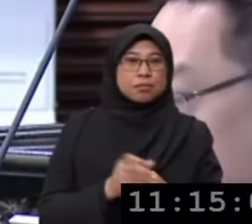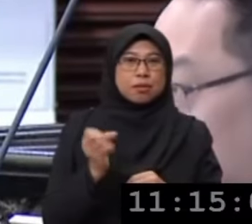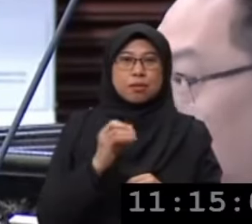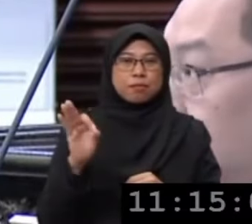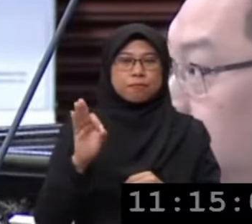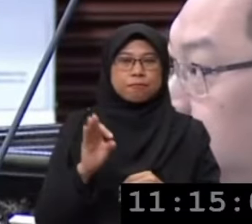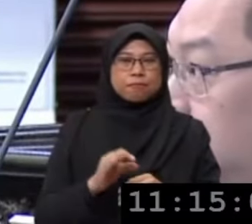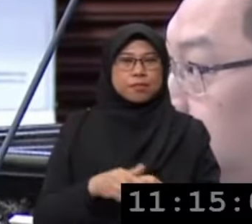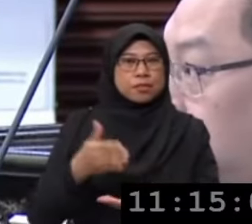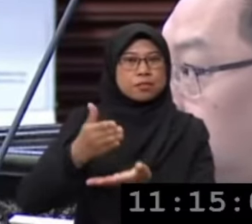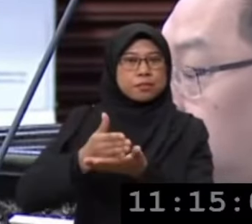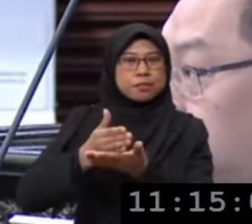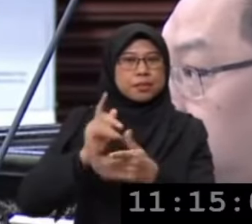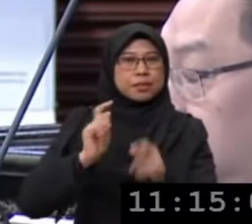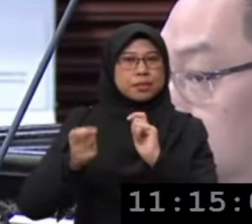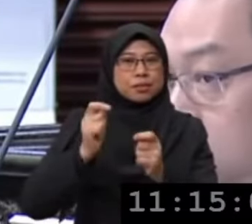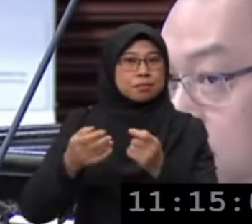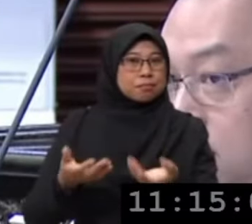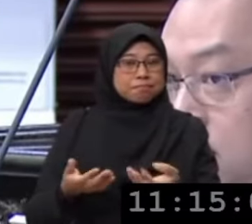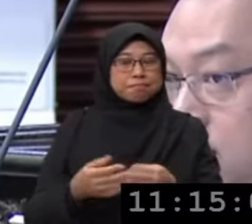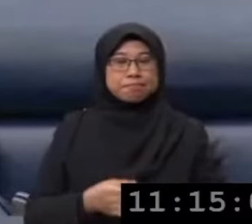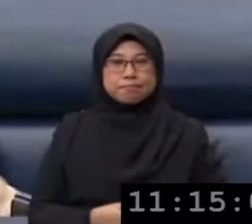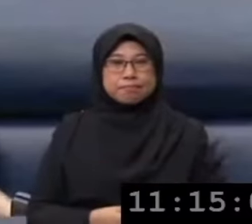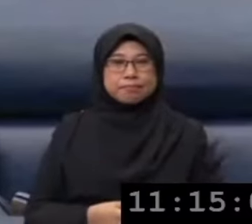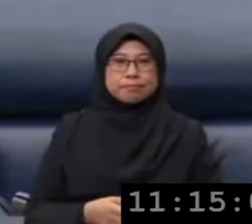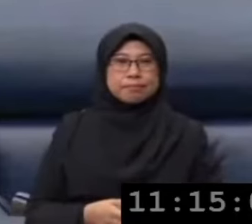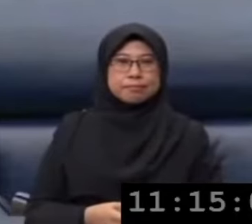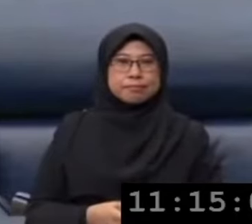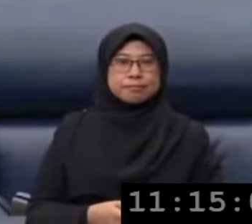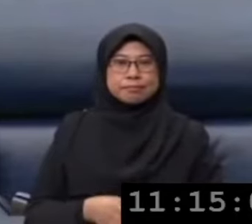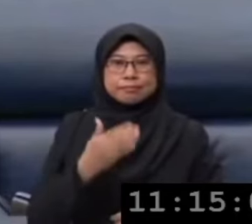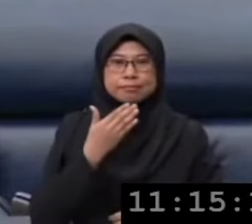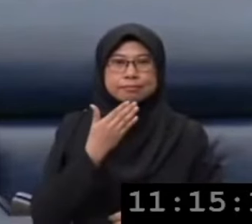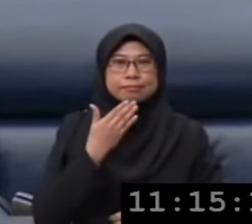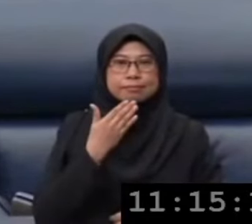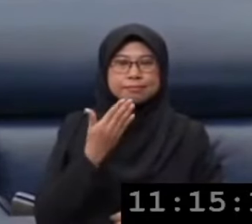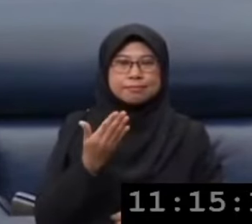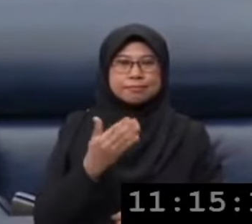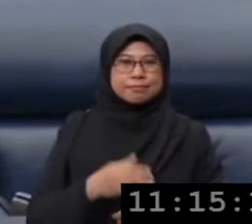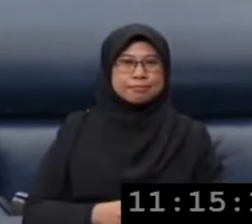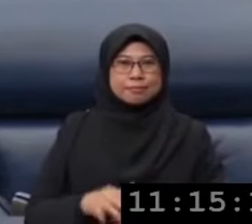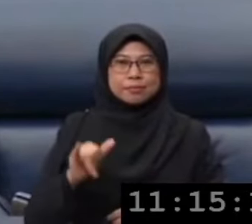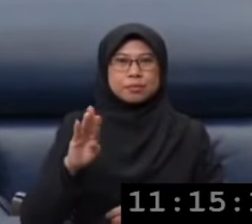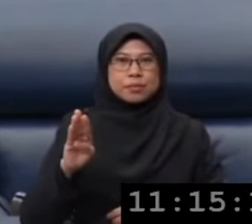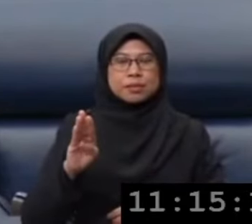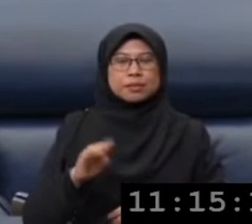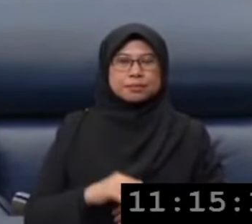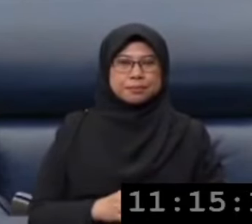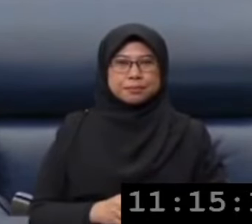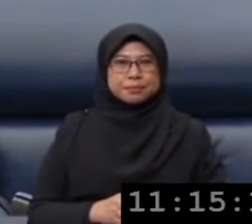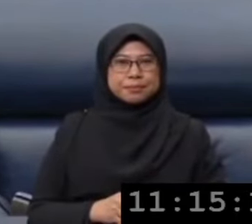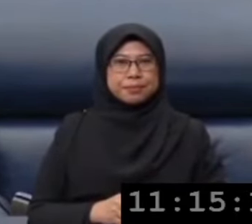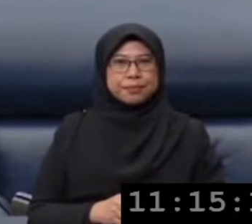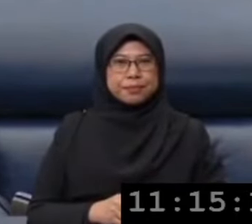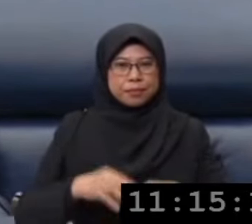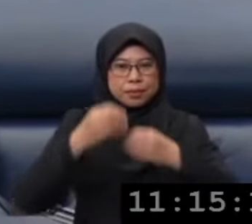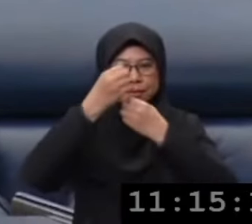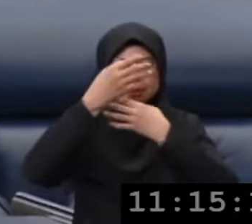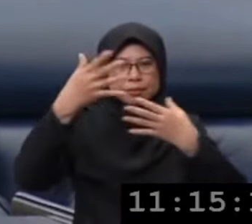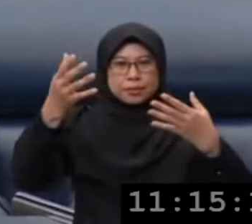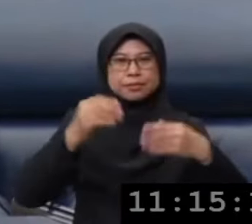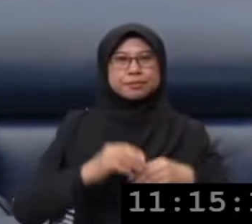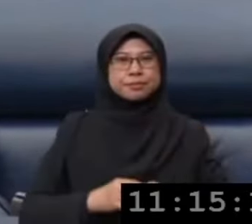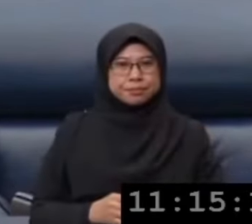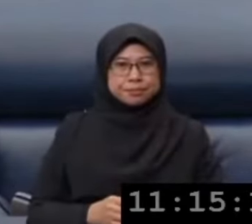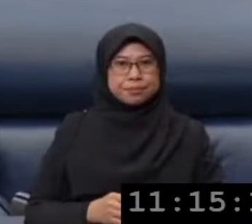yang memudaratkan Terima kasih yang berhormat datuk dipertua untuk makluman dewan yang mulia